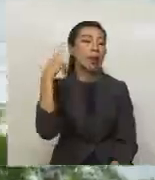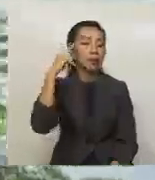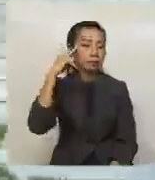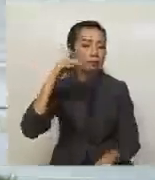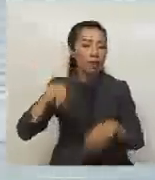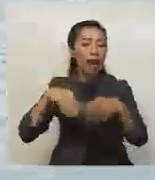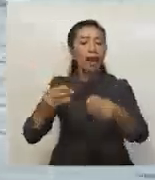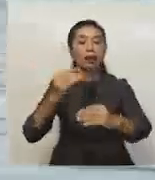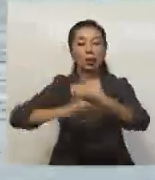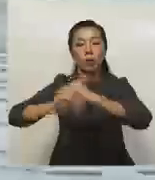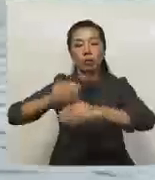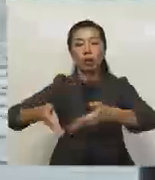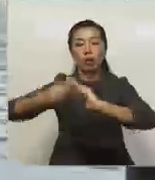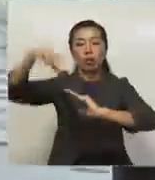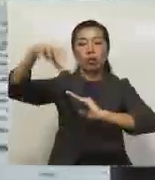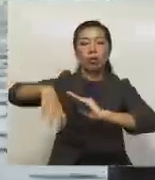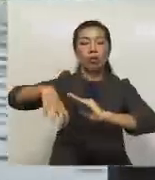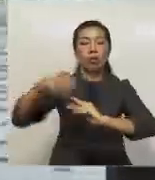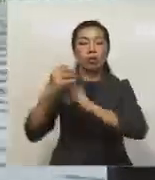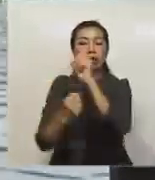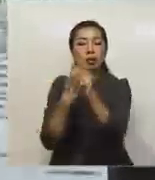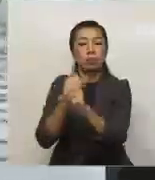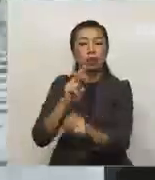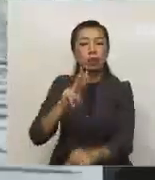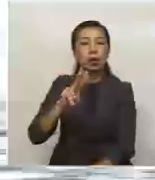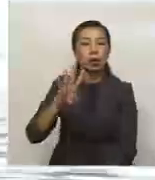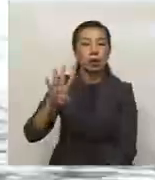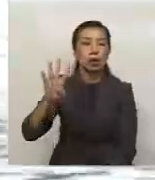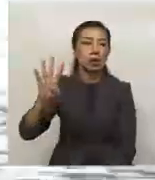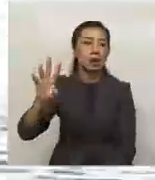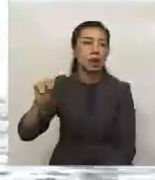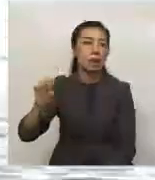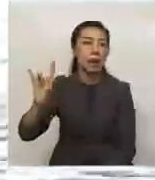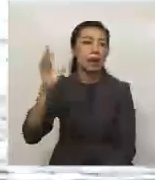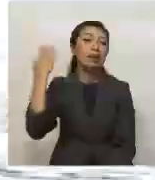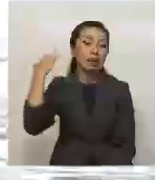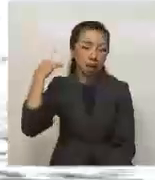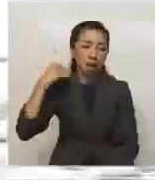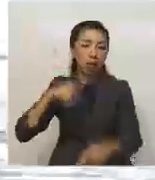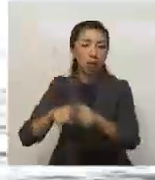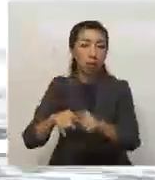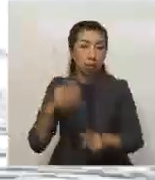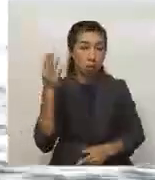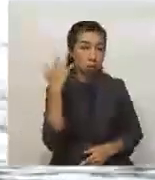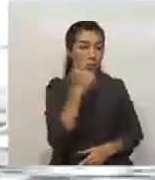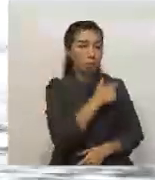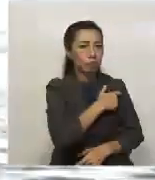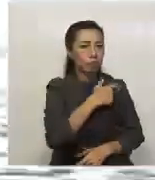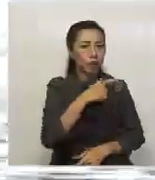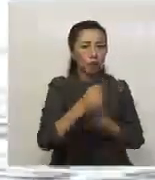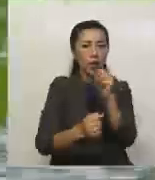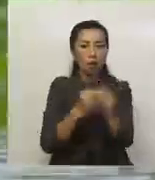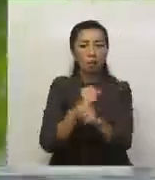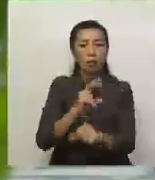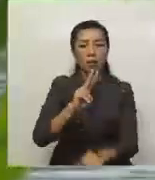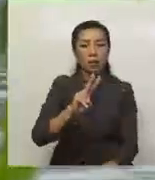าโปรดกระหม่อมให้สร้างขึ้นตั้งแต่ปีพุทธศักราช2438ค่ะภายหลังจากการเปลี่ยนแปลงการปกครองปีพุทธศัก